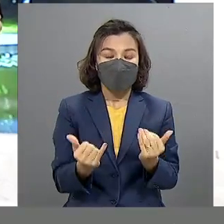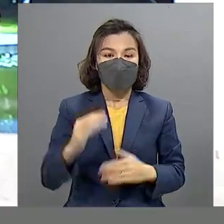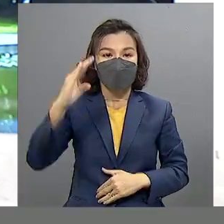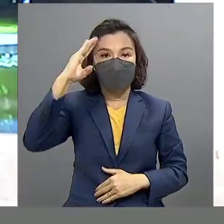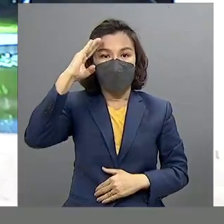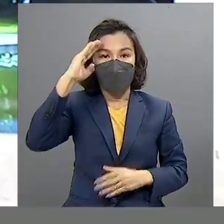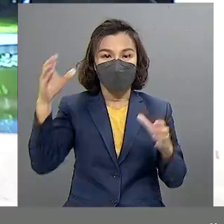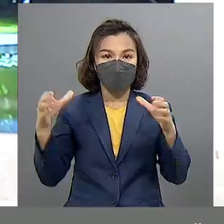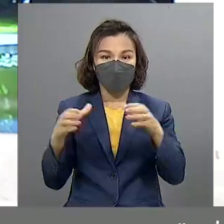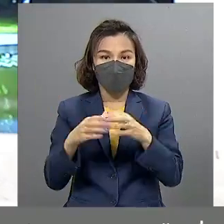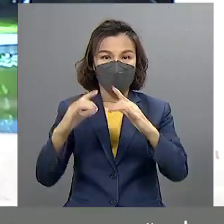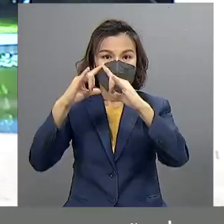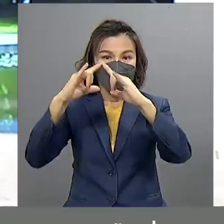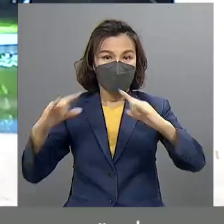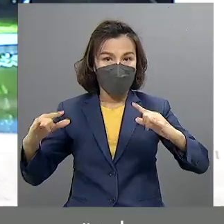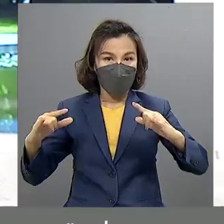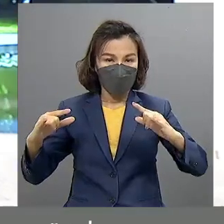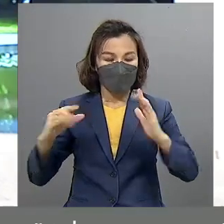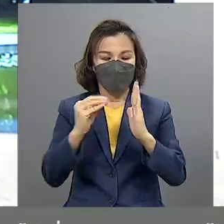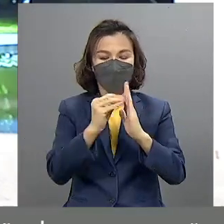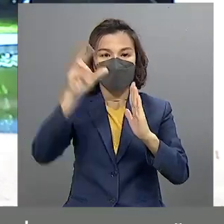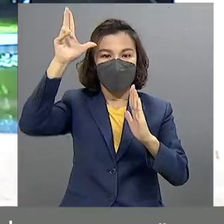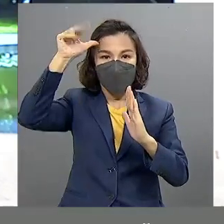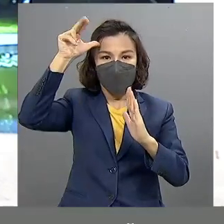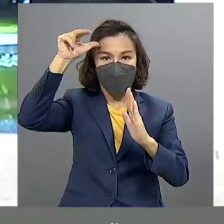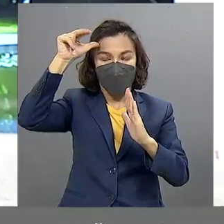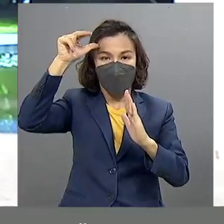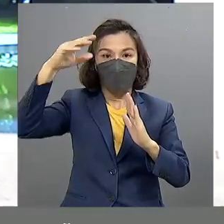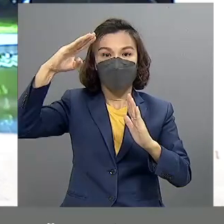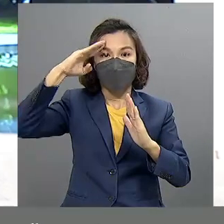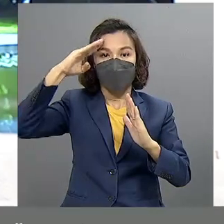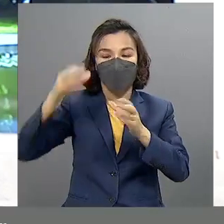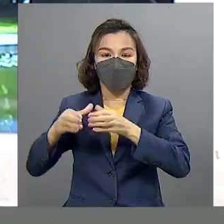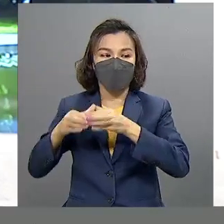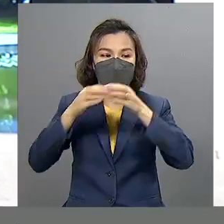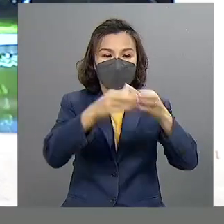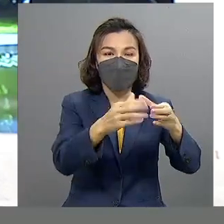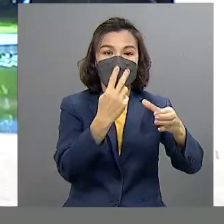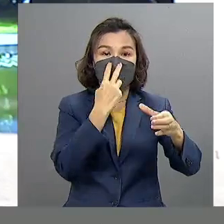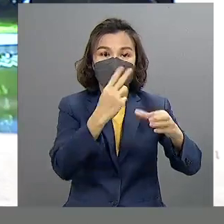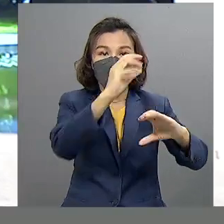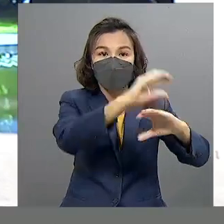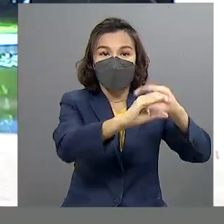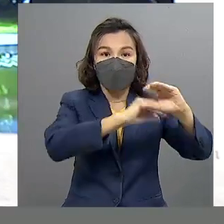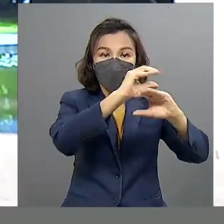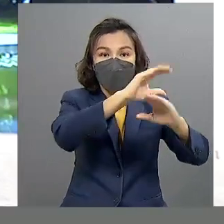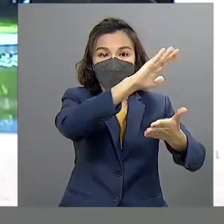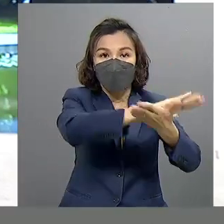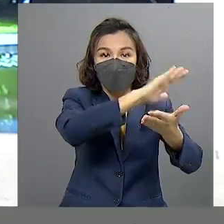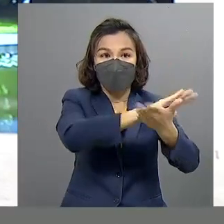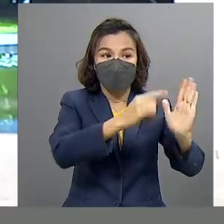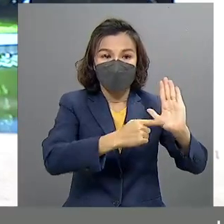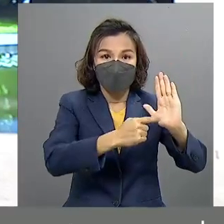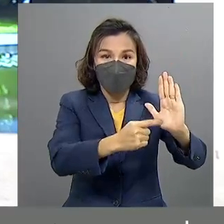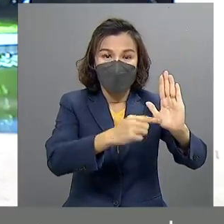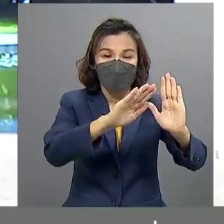ายสุรศักดิ์มนตรีจังหวัดลำปางค่ะนำคณะไปติดตามโครงการโรงเรียนต้นแบบตามหลักปรัชญาเศรษฐกิจพอเพียง